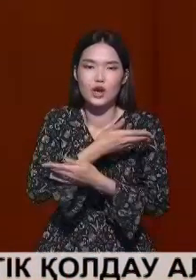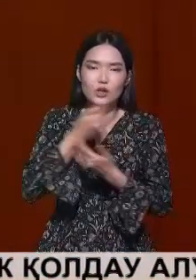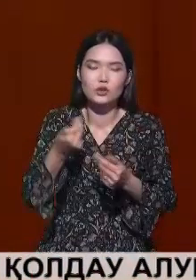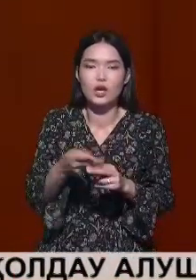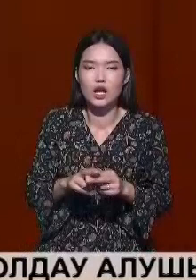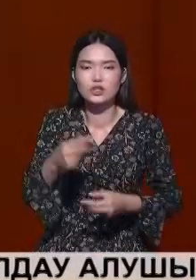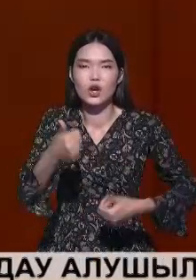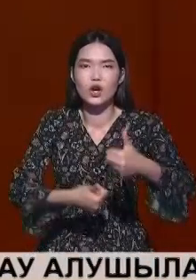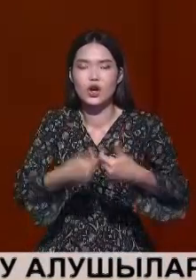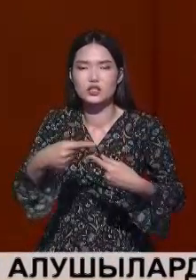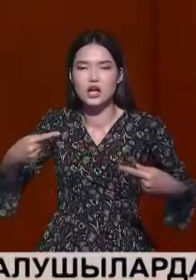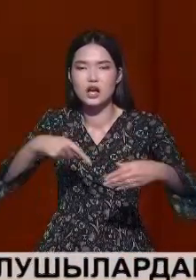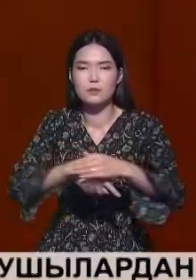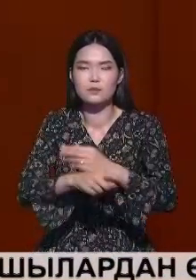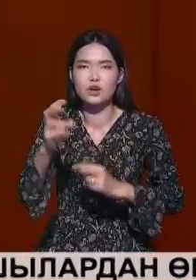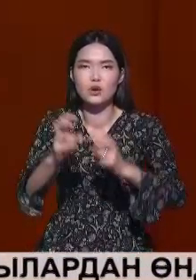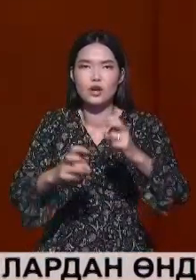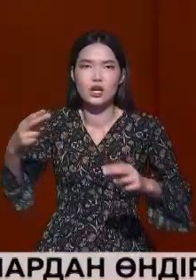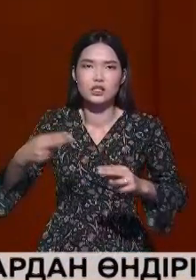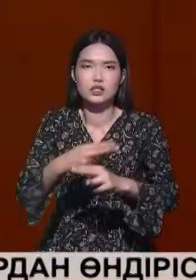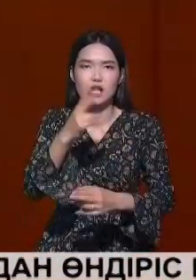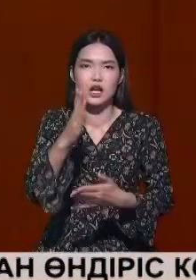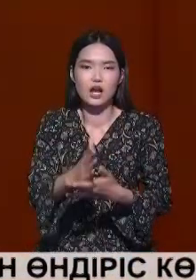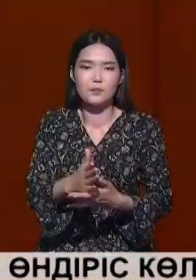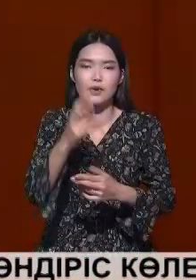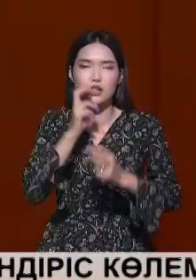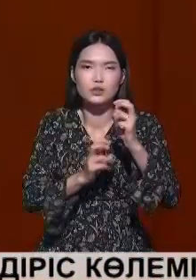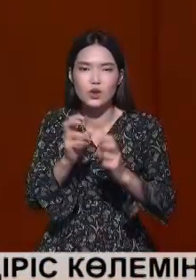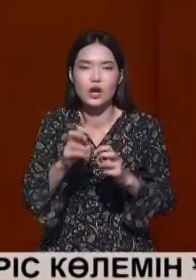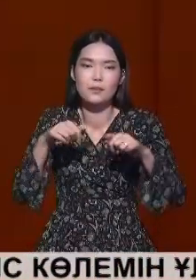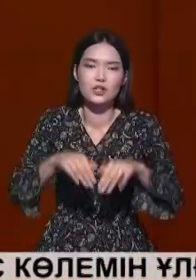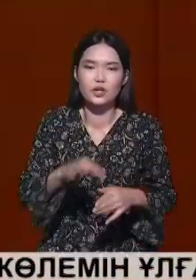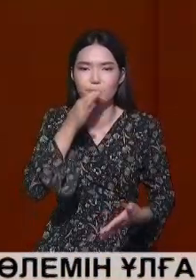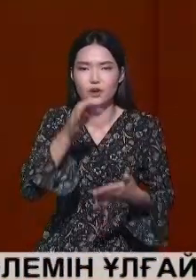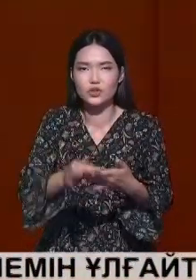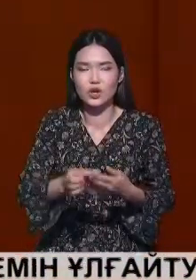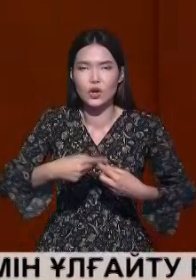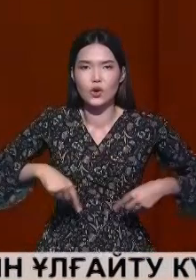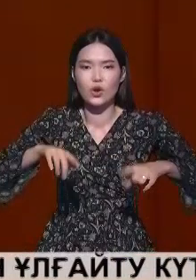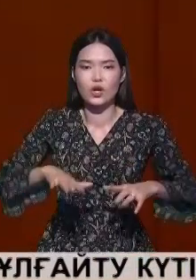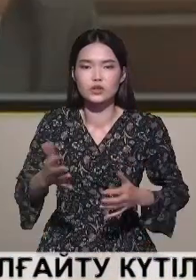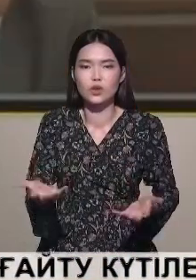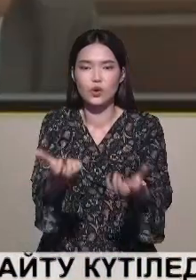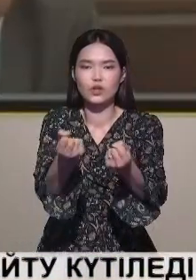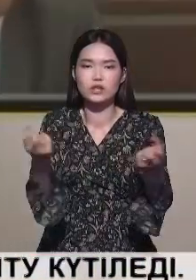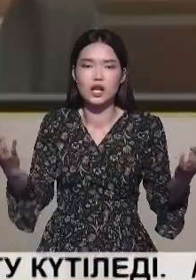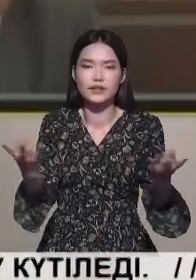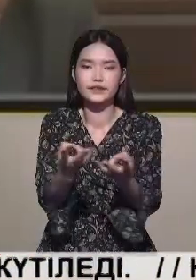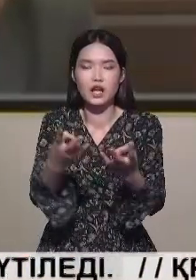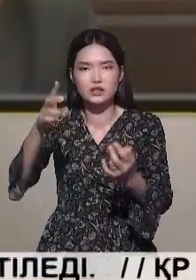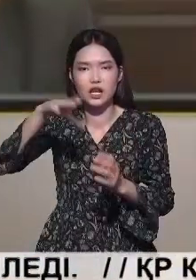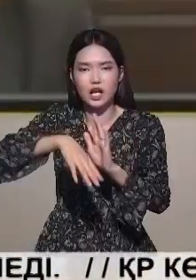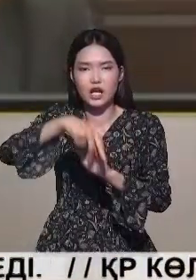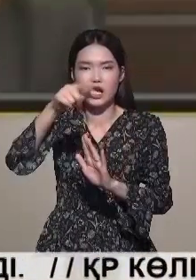бәсекелестік ішкі өндіріске кері әсерін тигізеді. Сапасы төмен өнімдер мәселесін шешу үшін жауапты мемлекеттік органдардың қолдауы қажет. Депутат